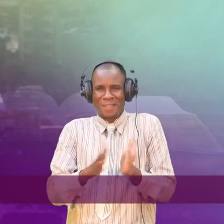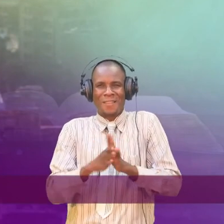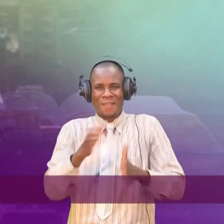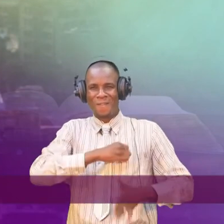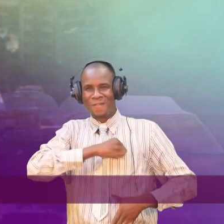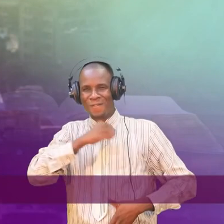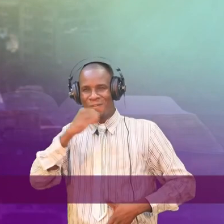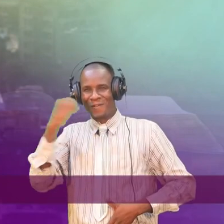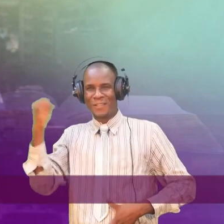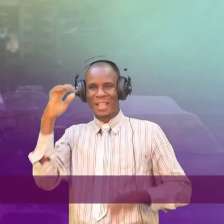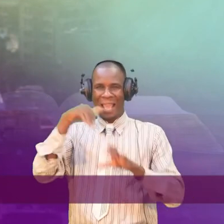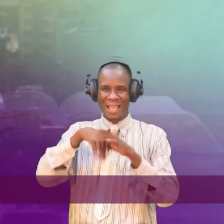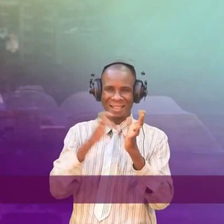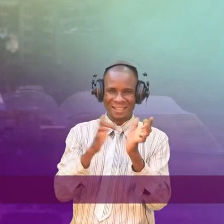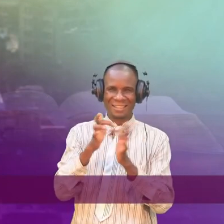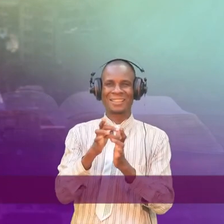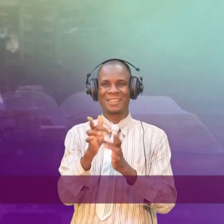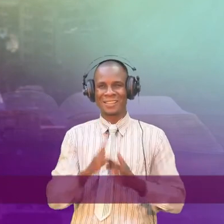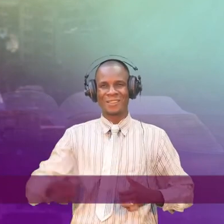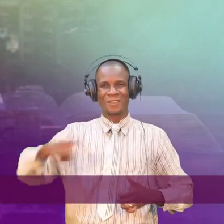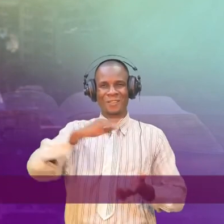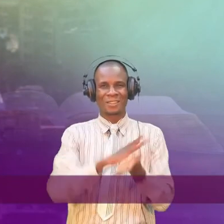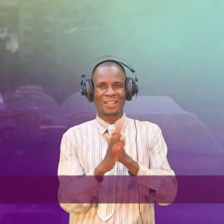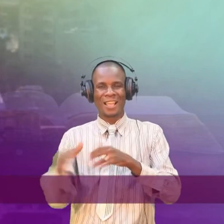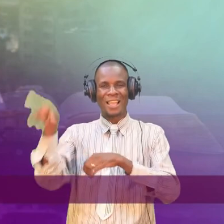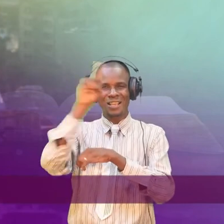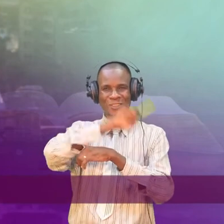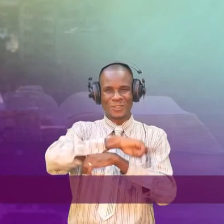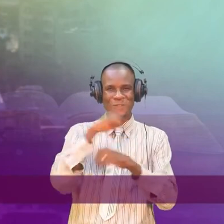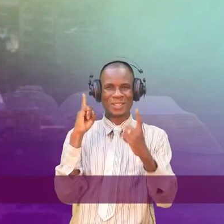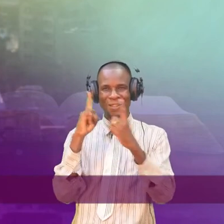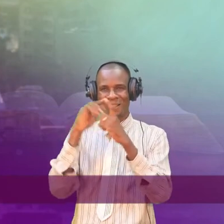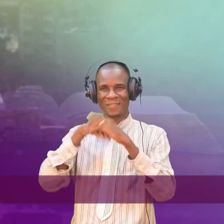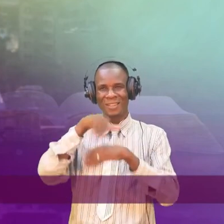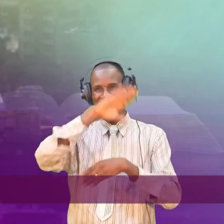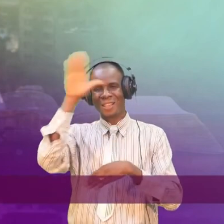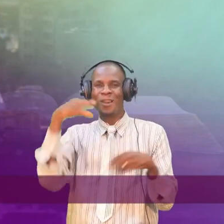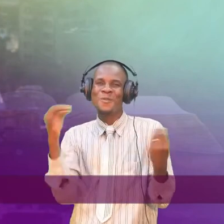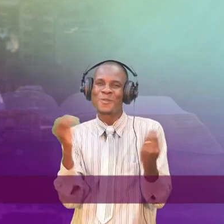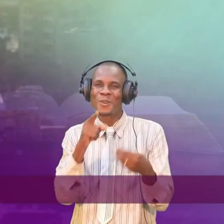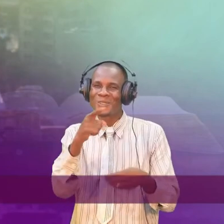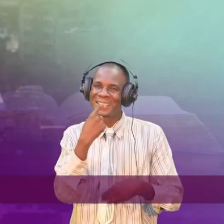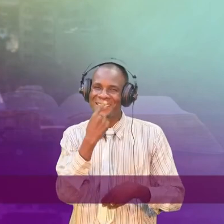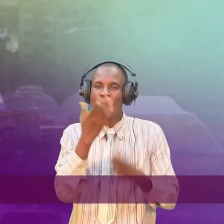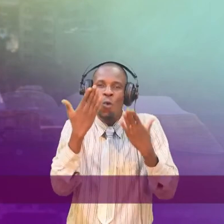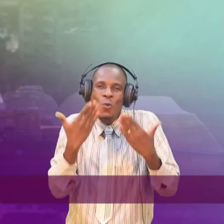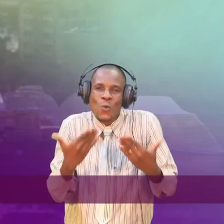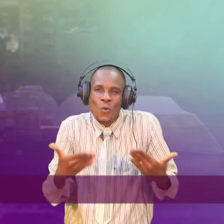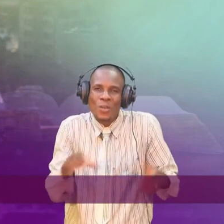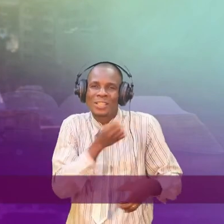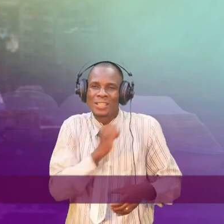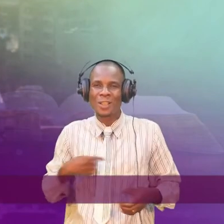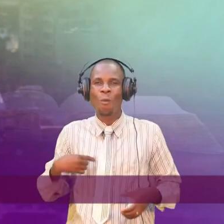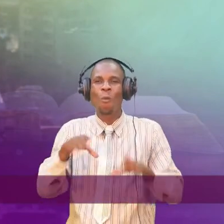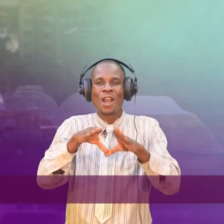uhuru ya kuwa mwana wa Mungu katika Kristo? Wewe ni mshindi na zaidi ya kushinda. Katika